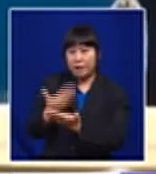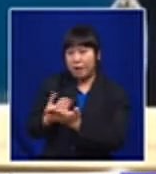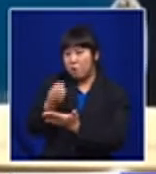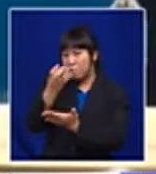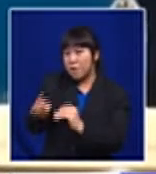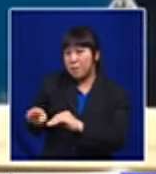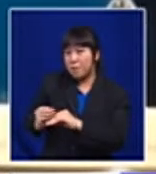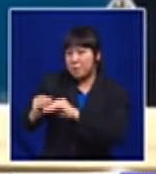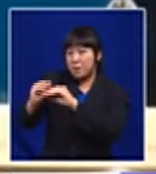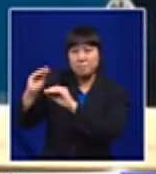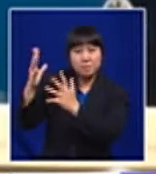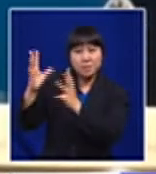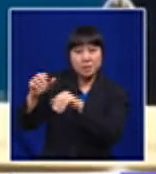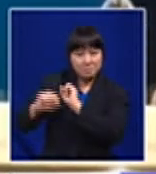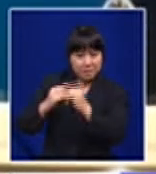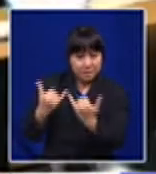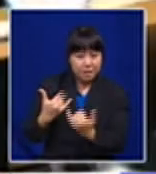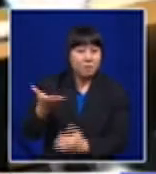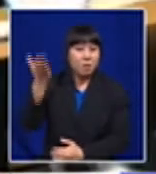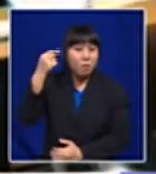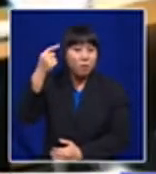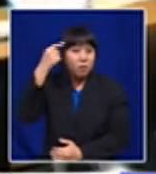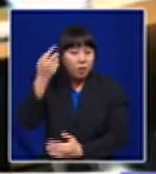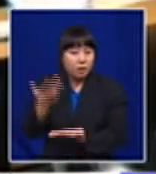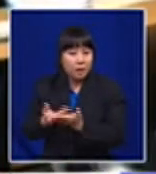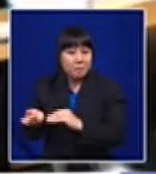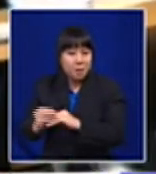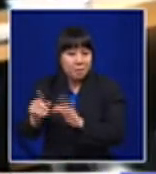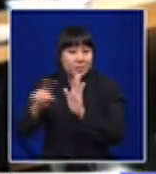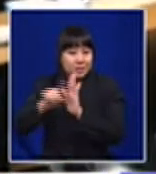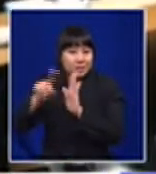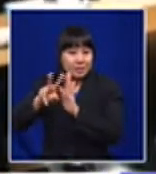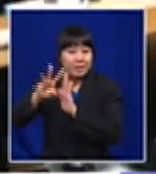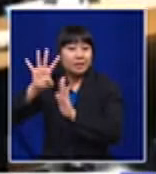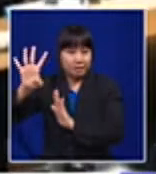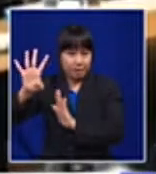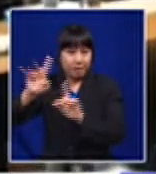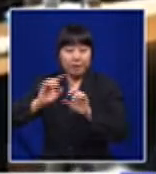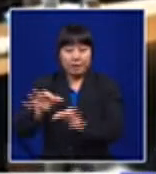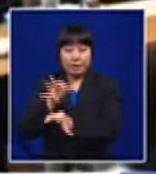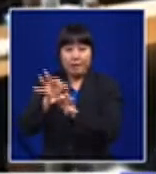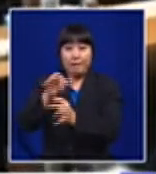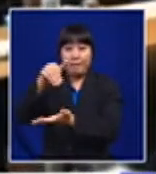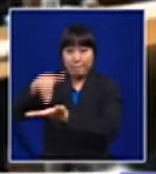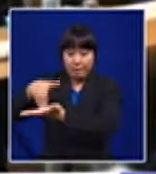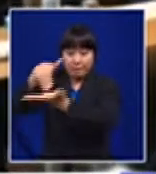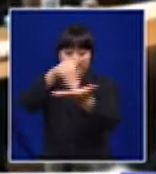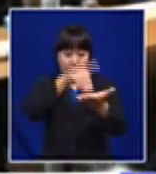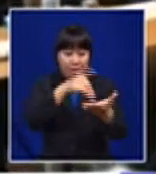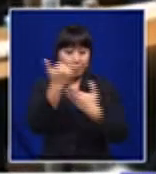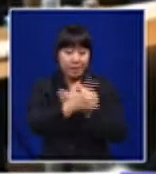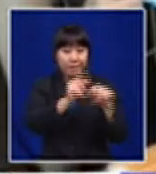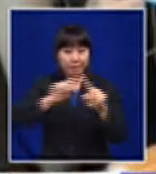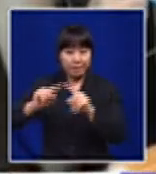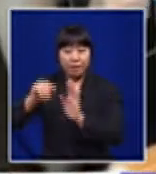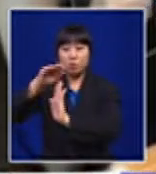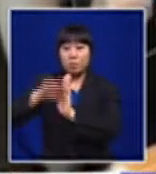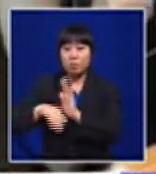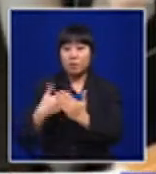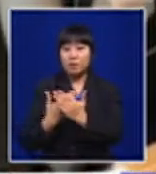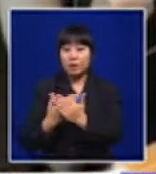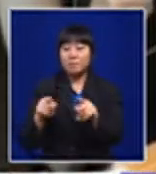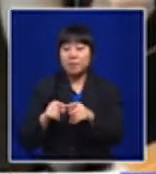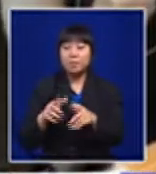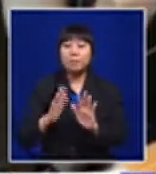ในปีนี้จากเดิมที่เคยคาดว่าจะปรับขึ้นถึง4ครั้งขณะที่ธนาคารกลางหลายๆประเทศยังคงใช้นโยบายการเงิน